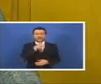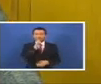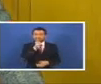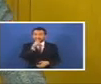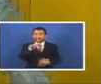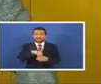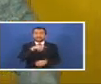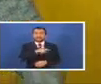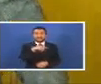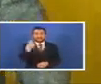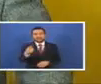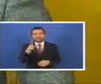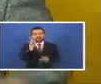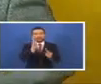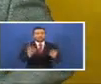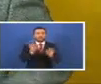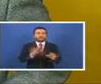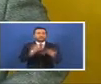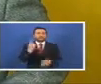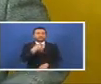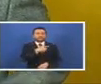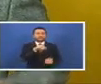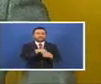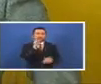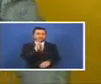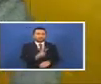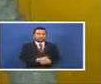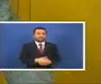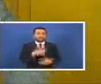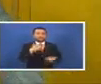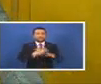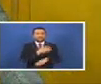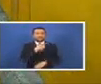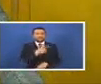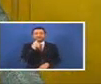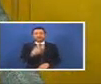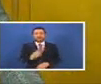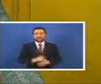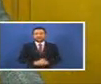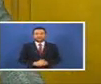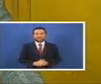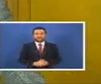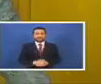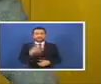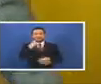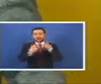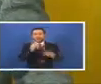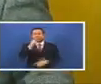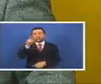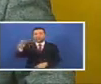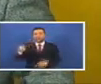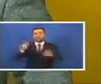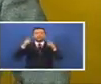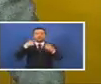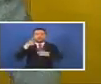sesinde diğerlerinde görmediğiniz o şeyi görürsünüz. Hakikilik dediğimiz şey. Konuşuyorlar karton